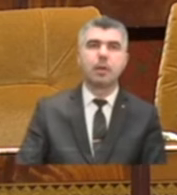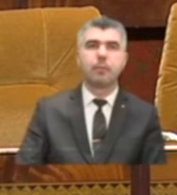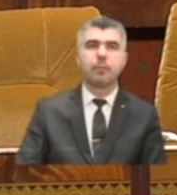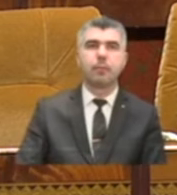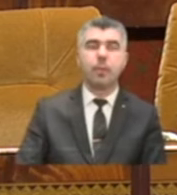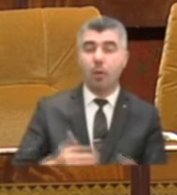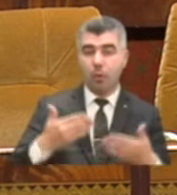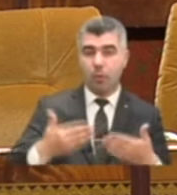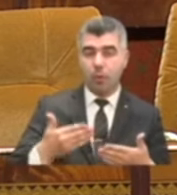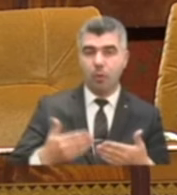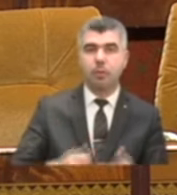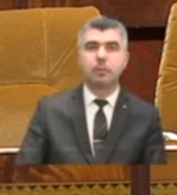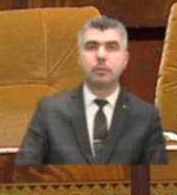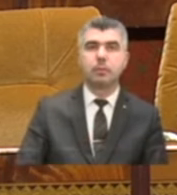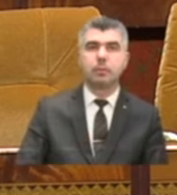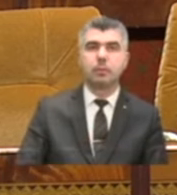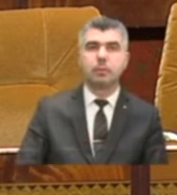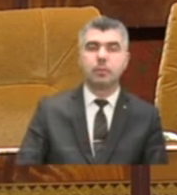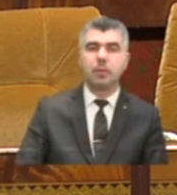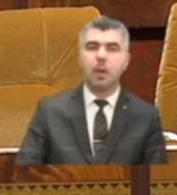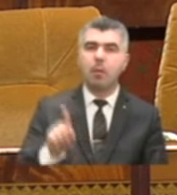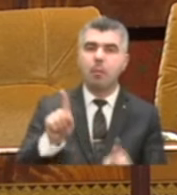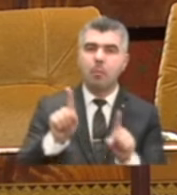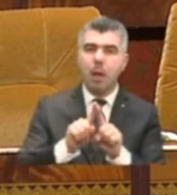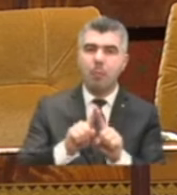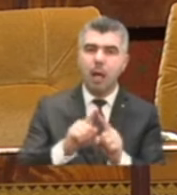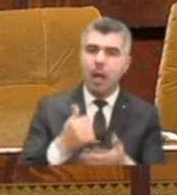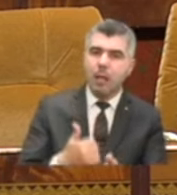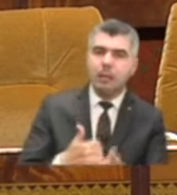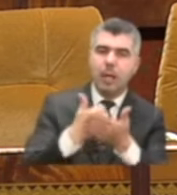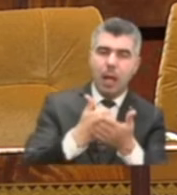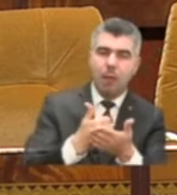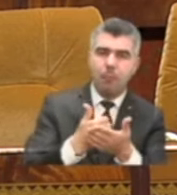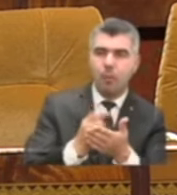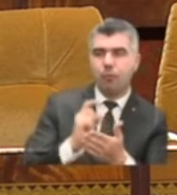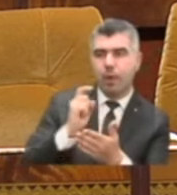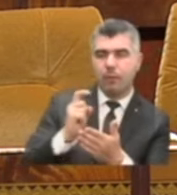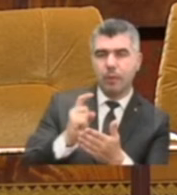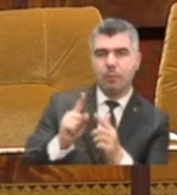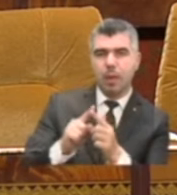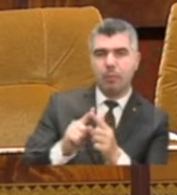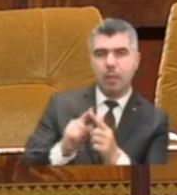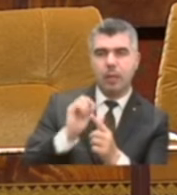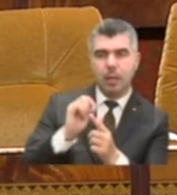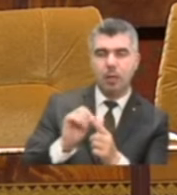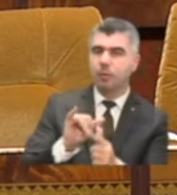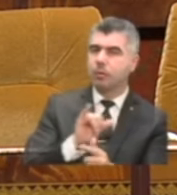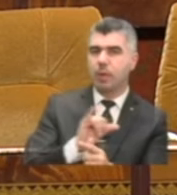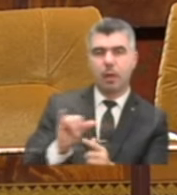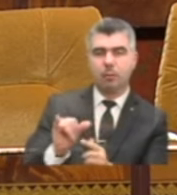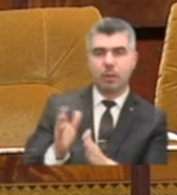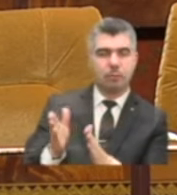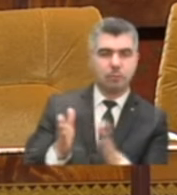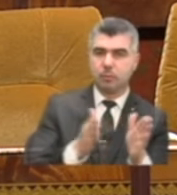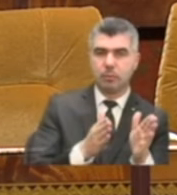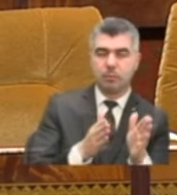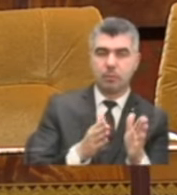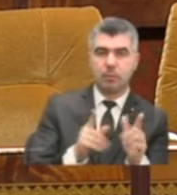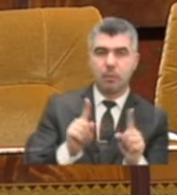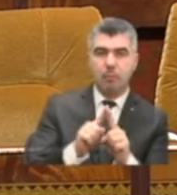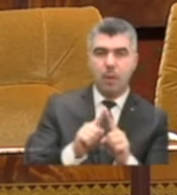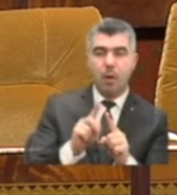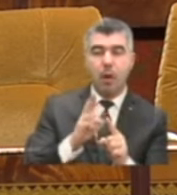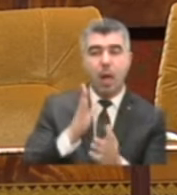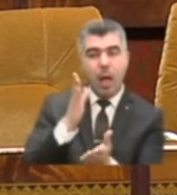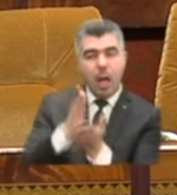اليوم دورهم ماشي أنهم يشدوا الدعم وبنظرة إحسانية، بقدر ما تكون نظرة